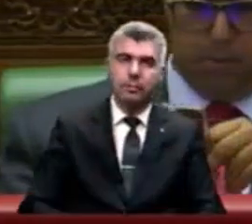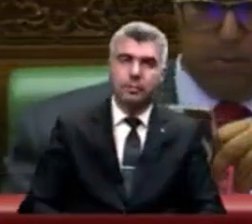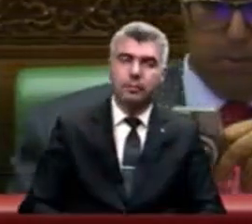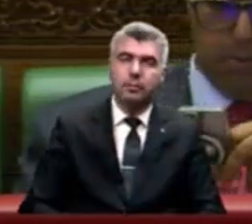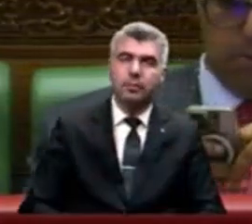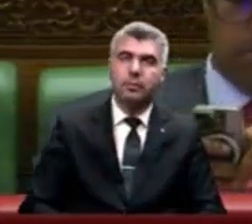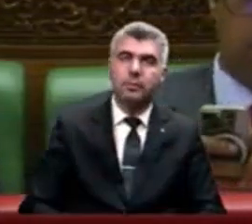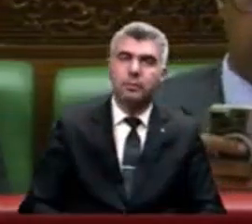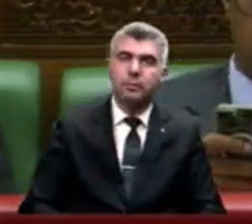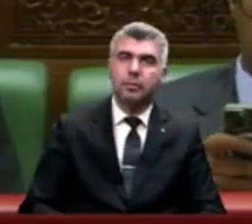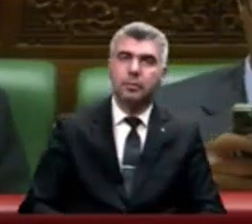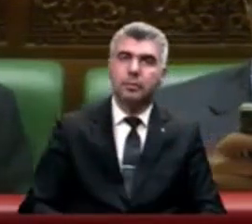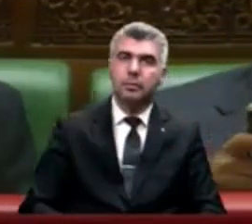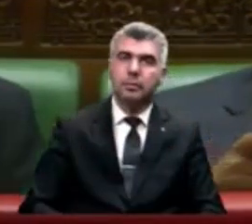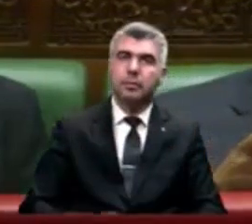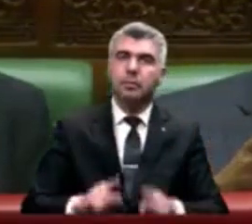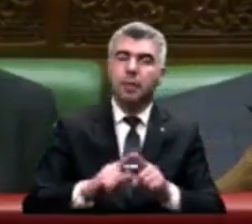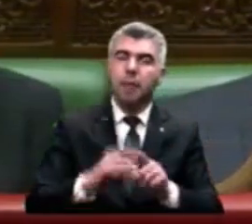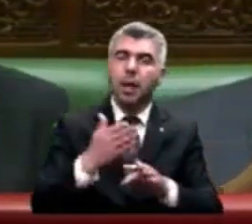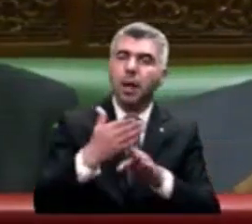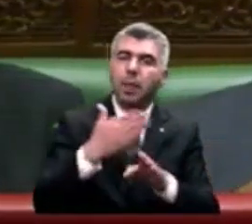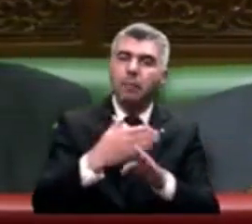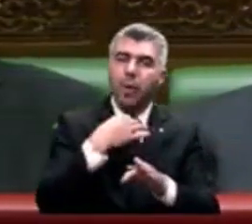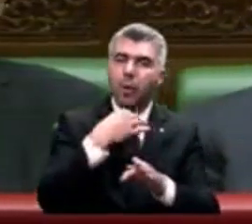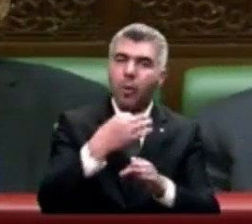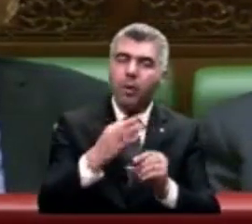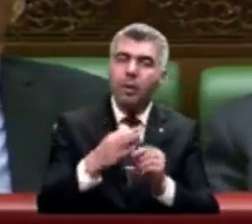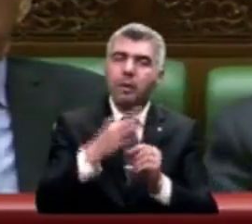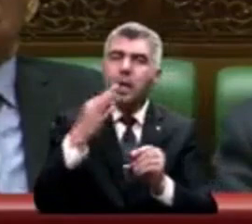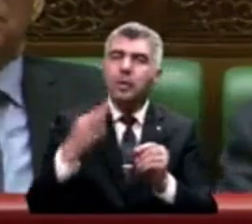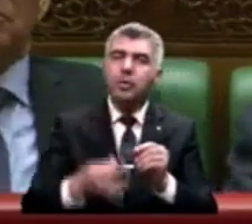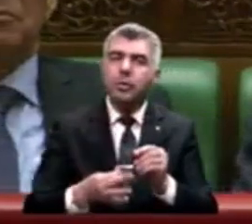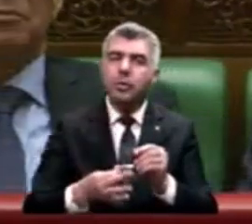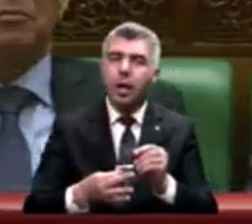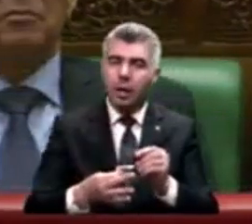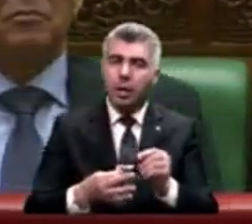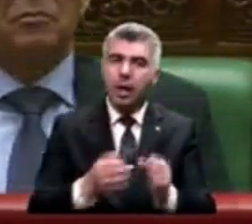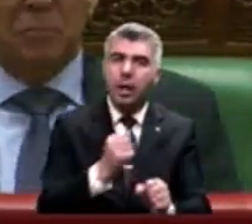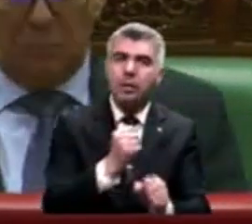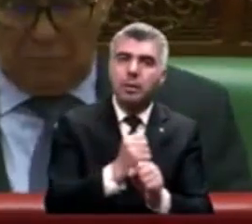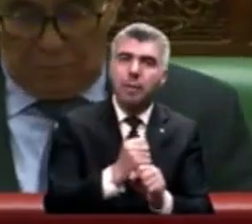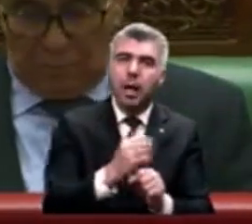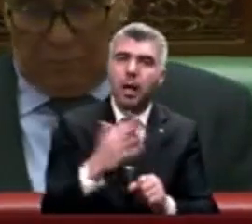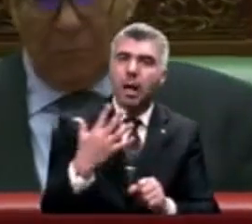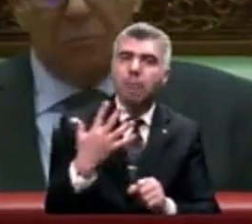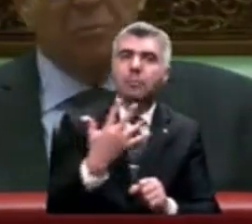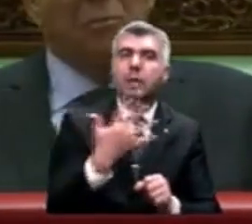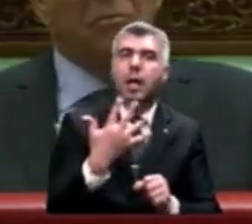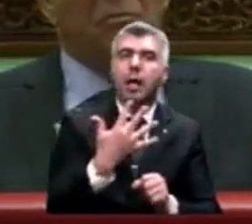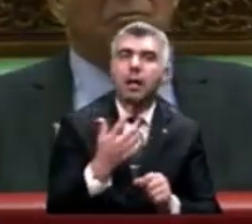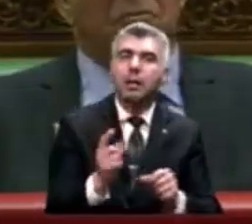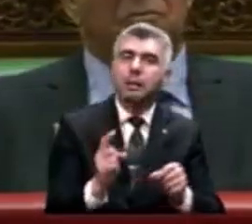اللي قلت اللي كيف فسرت كانت نتيجه ديال واحد العمل ديال خمس نقابات